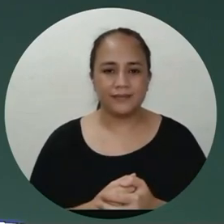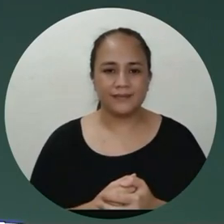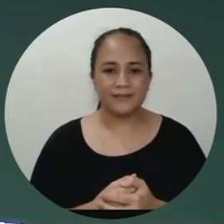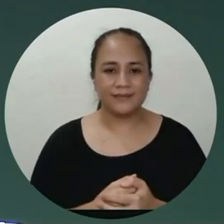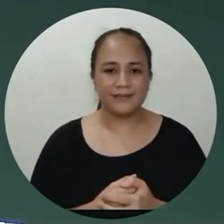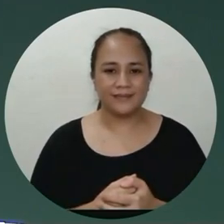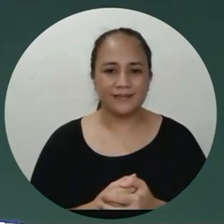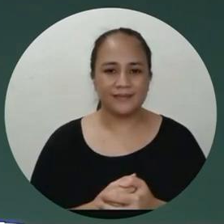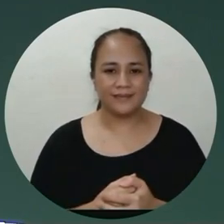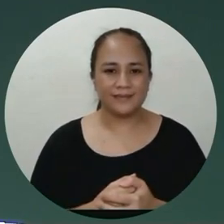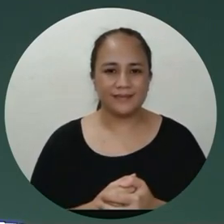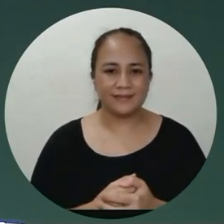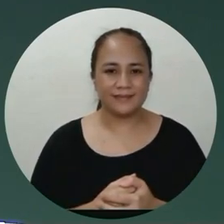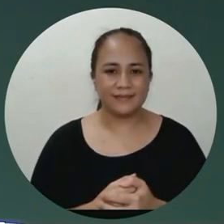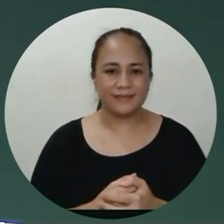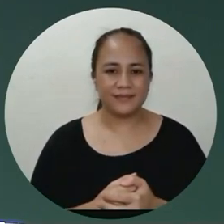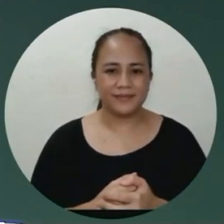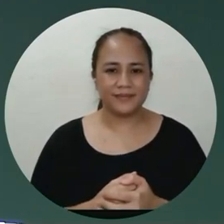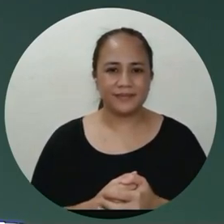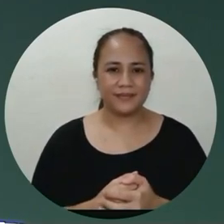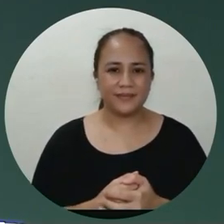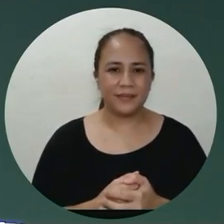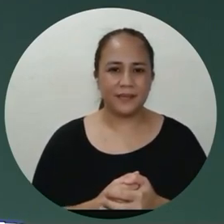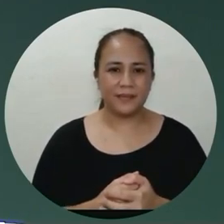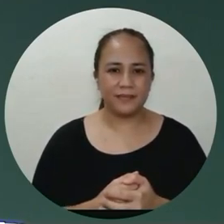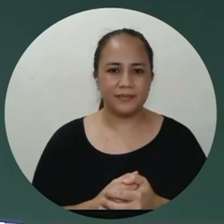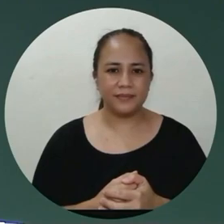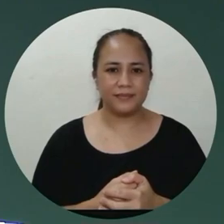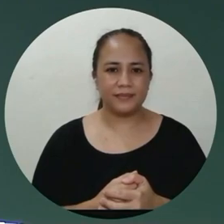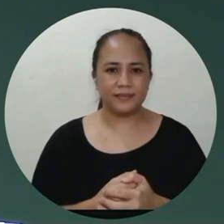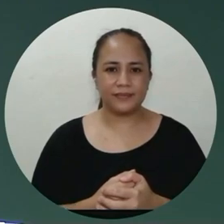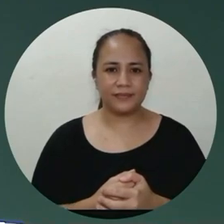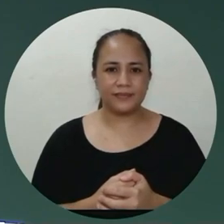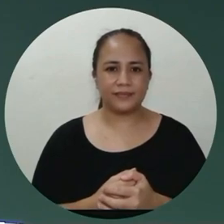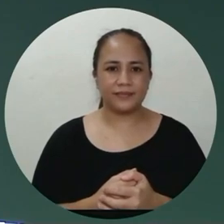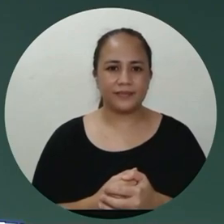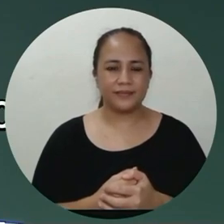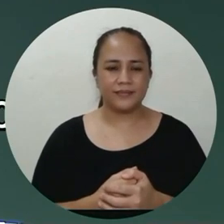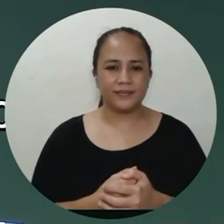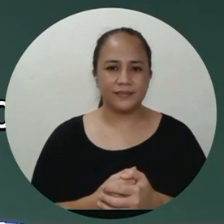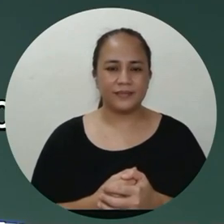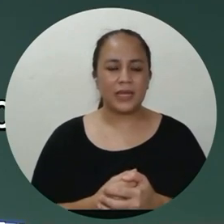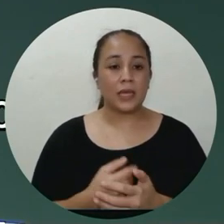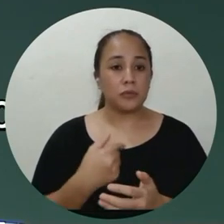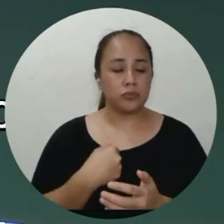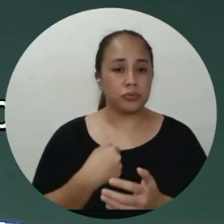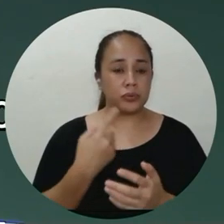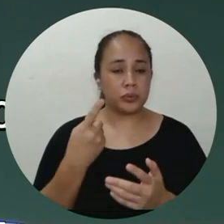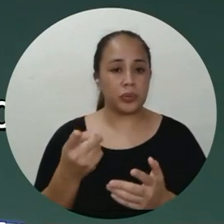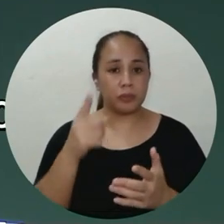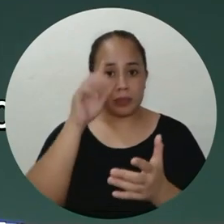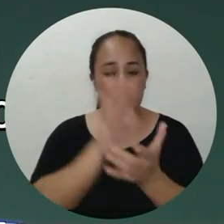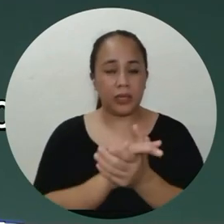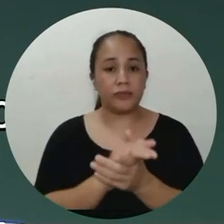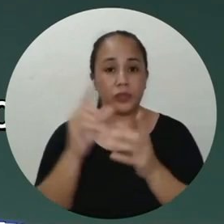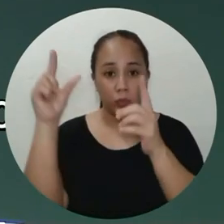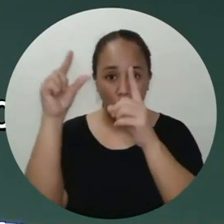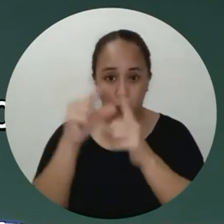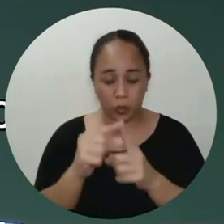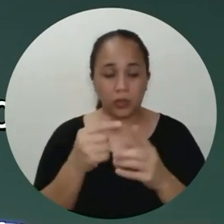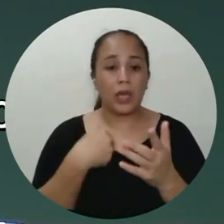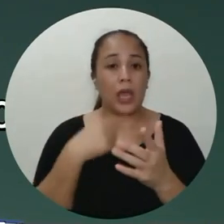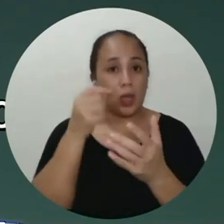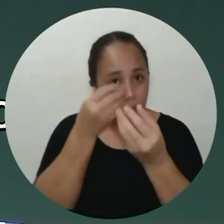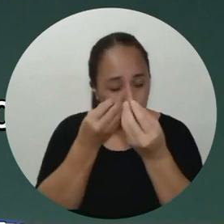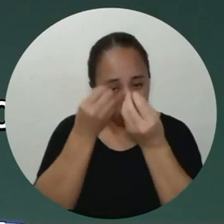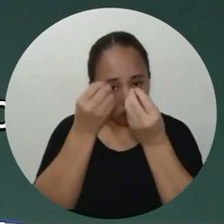그대로 믿고 그대로 순종해 행동하면 역사가 일어난다니까. And that's why if you believe in the word and obey according to the word, then